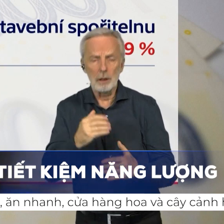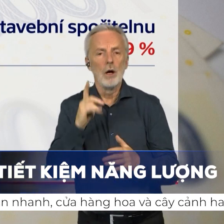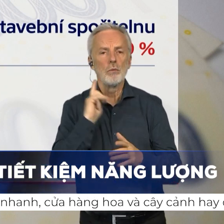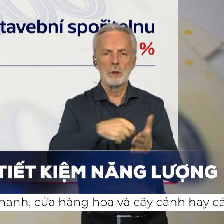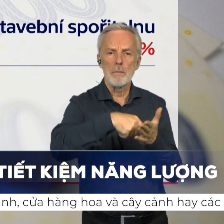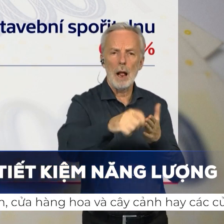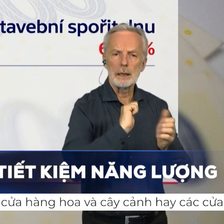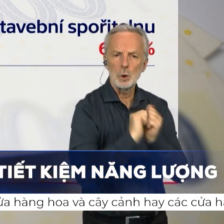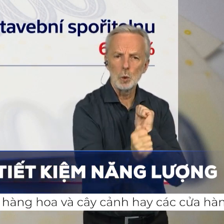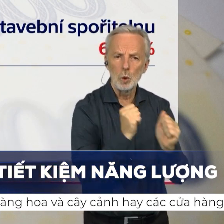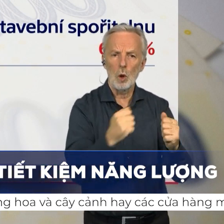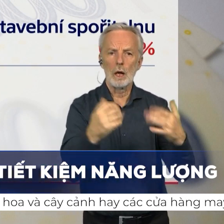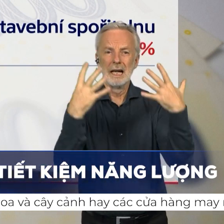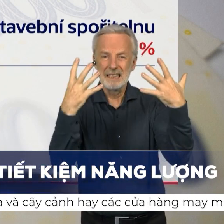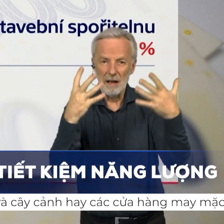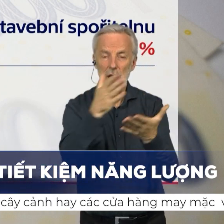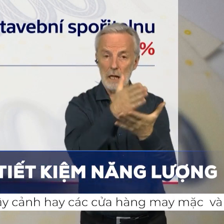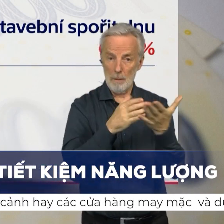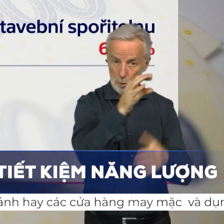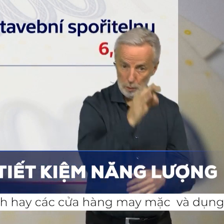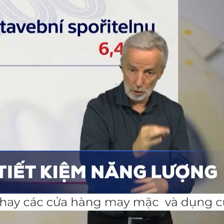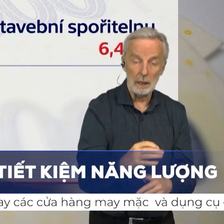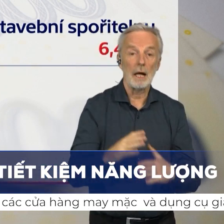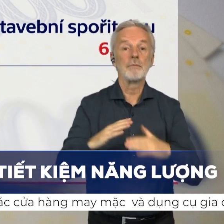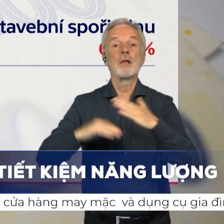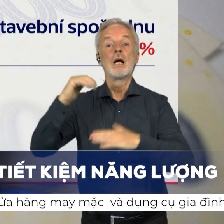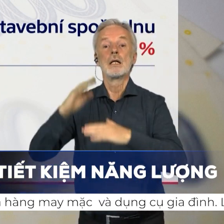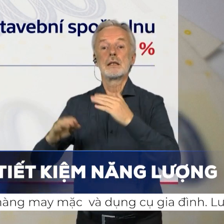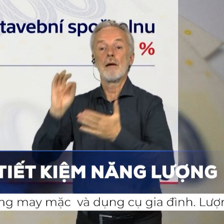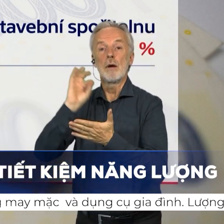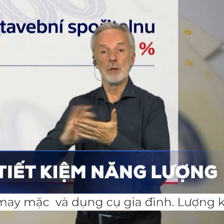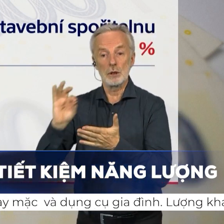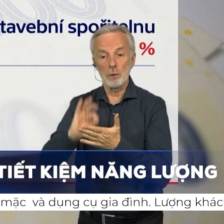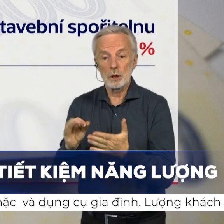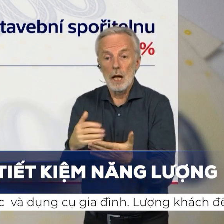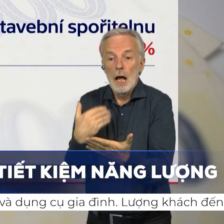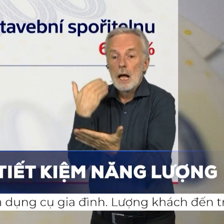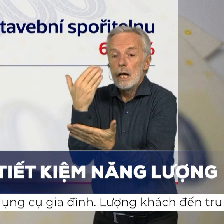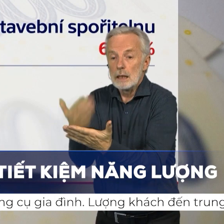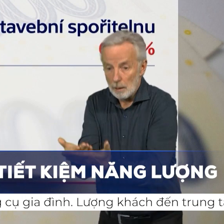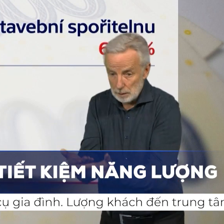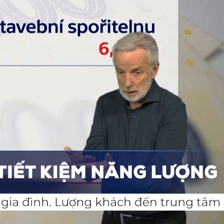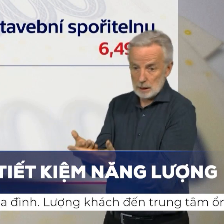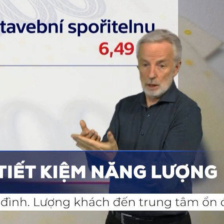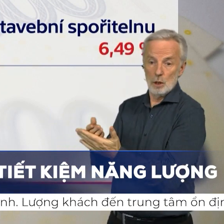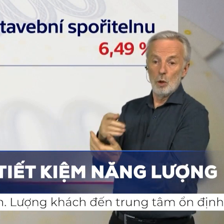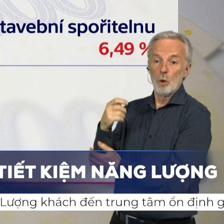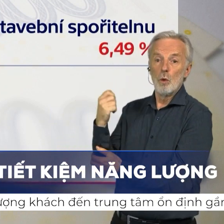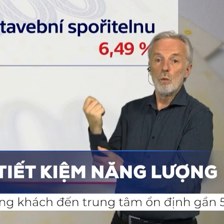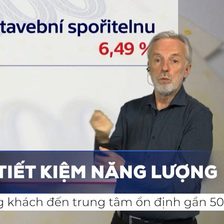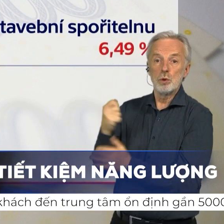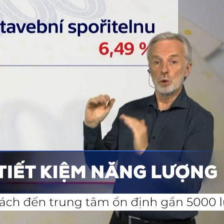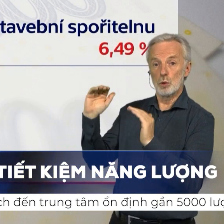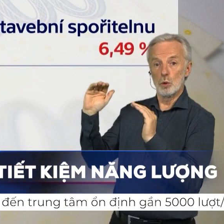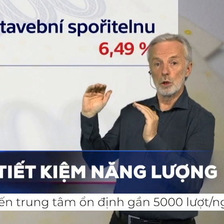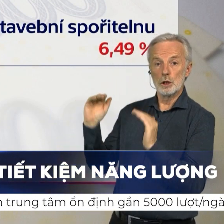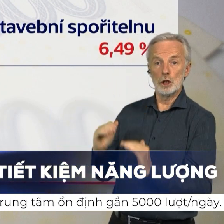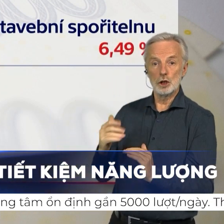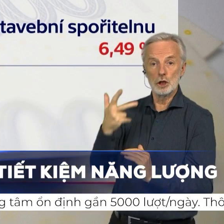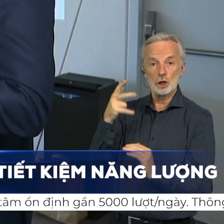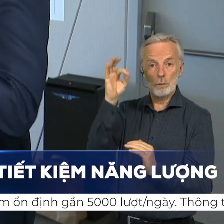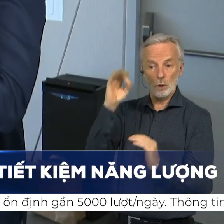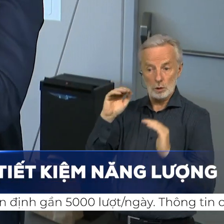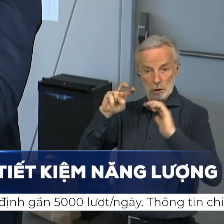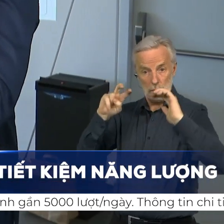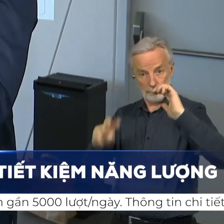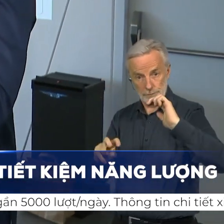là gần 9,5%. Trong khi đó, Ngân hàng Tiết kiệm Xây dựng cung cấp các khoản vay cho mục đích tương tự với lãi suất gần 6,5%. Bộ trưởng Môi